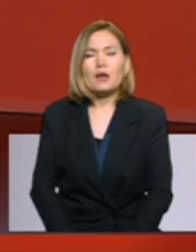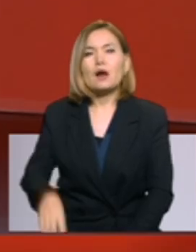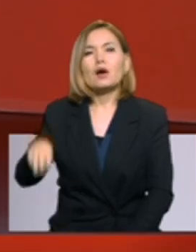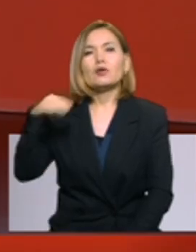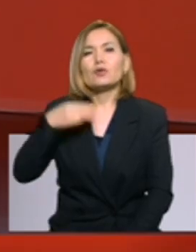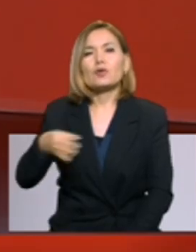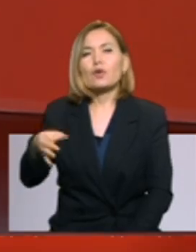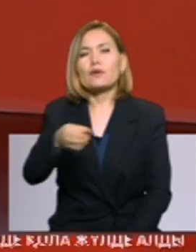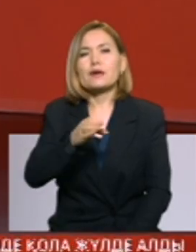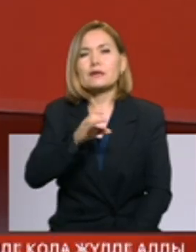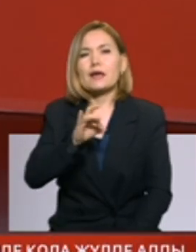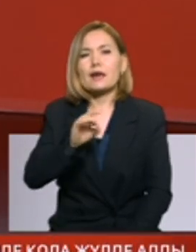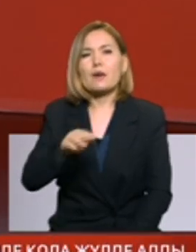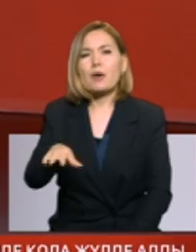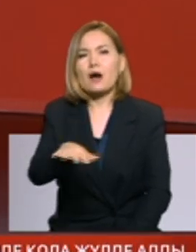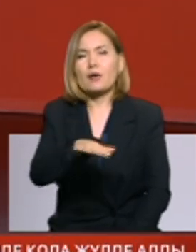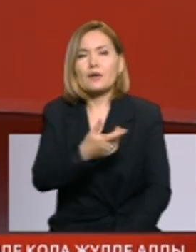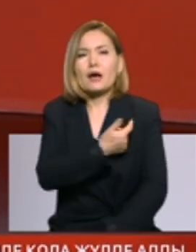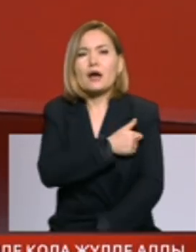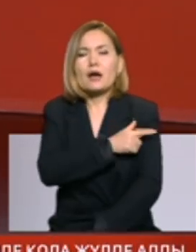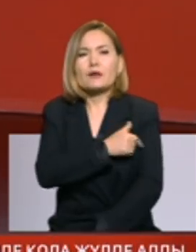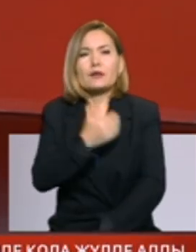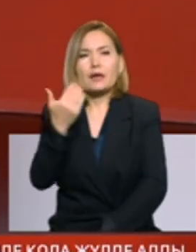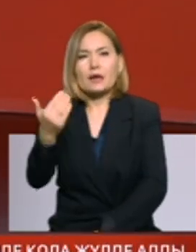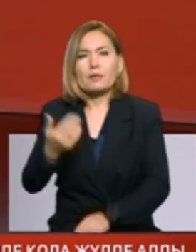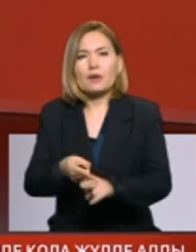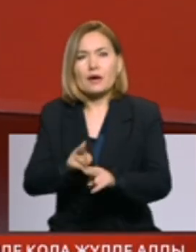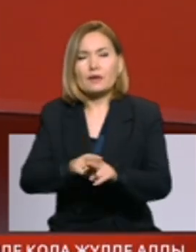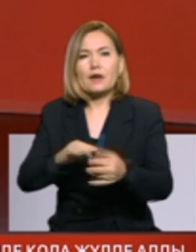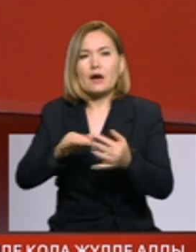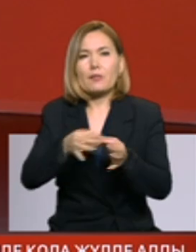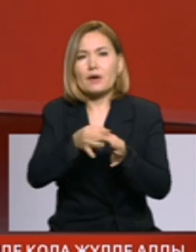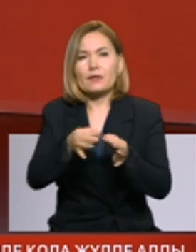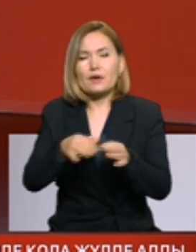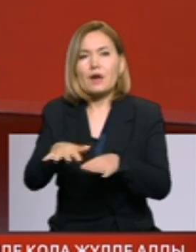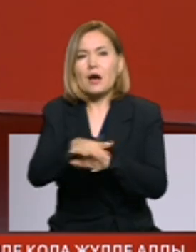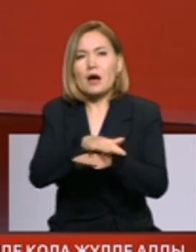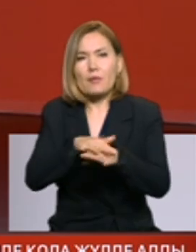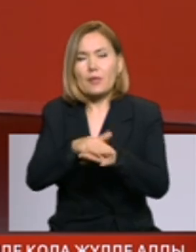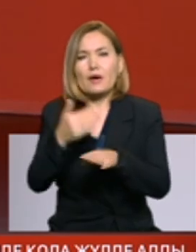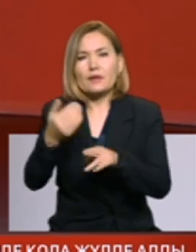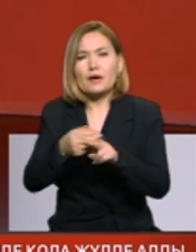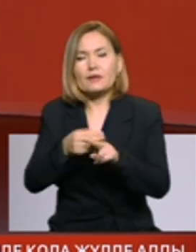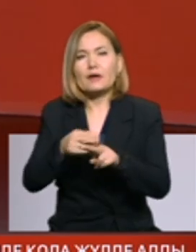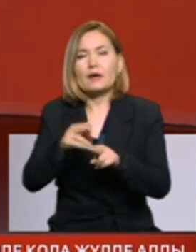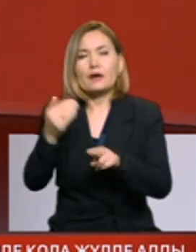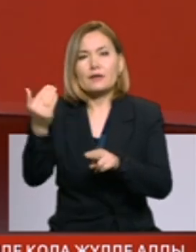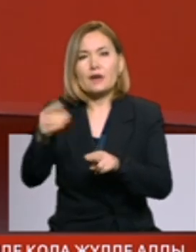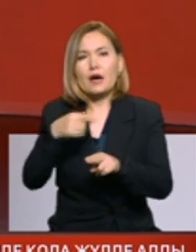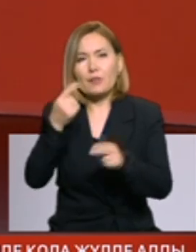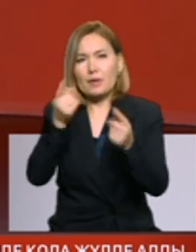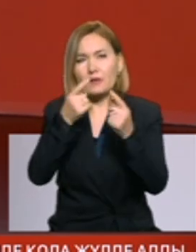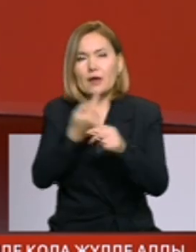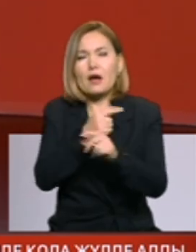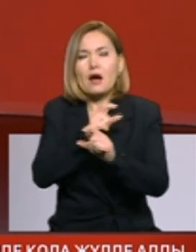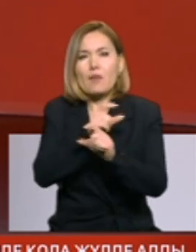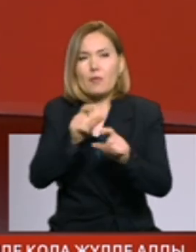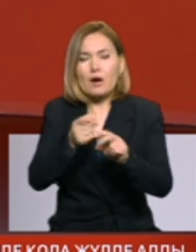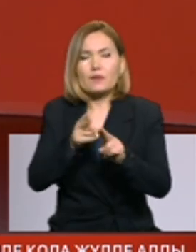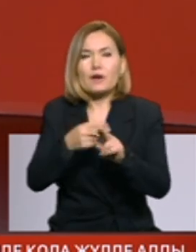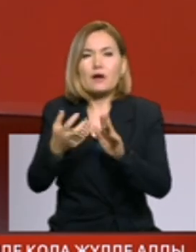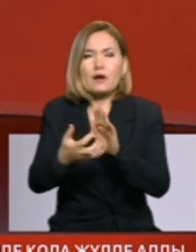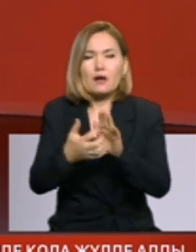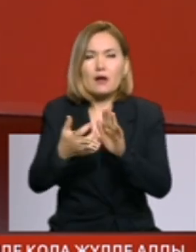Түркістан облысы Сайрам ауданының дәрігерлері Қарасу және Манкент ауылындағы тұрғындарға ескі әрі аядай тар